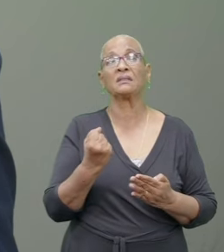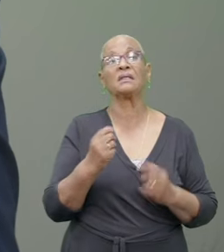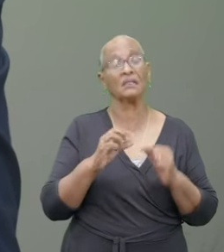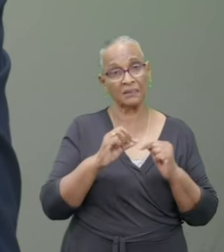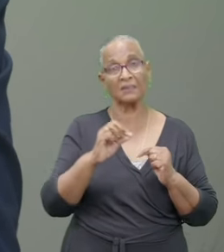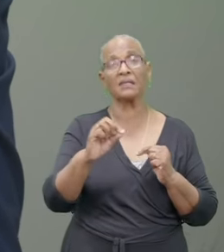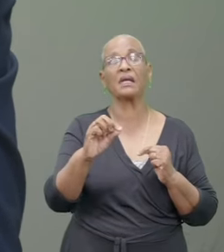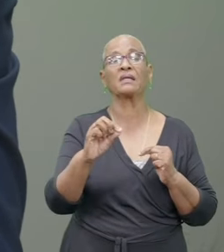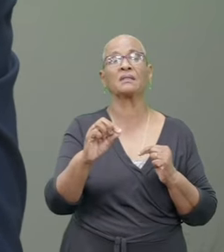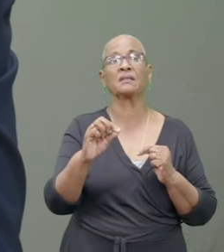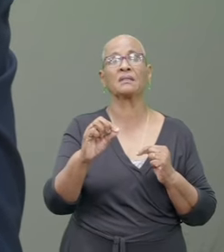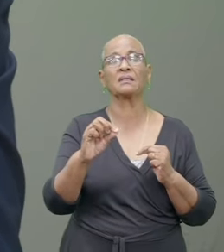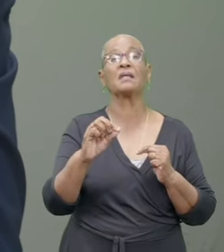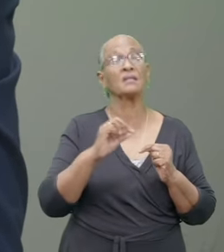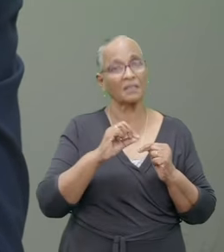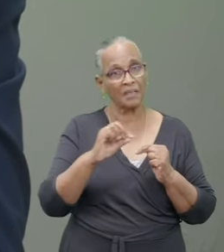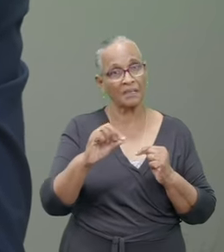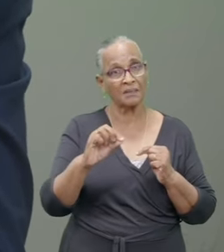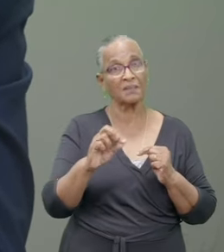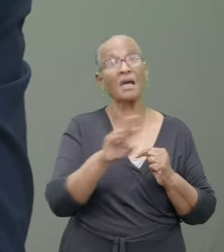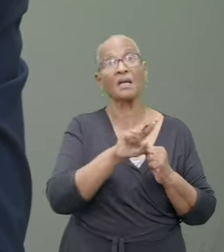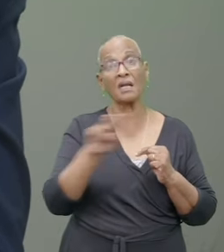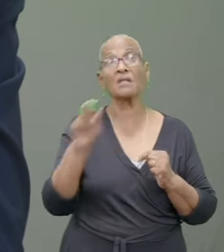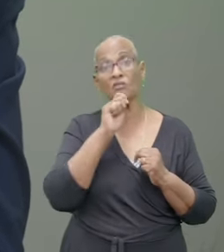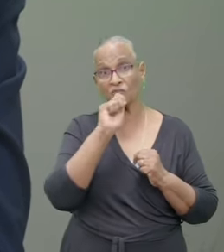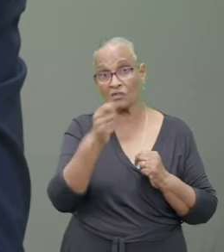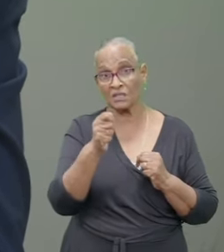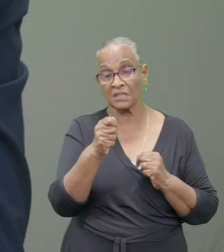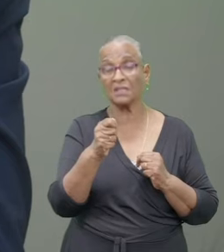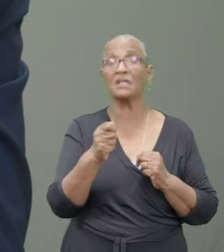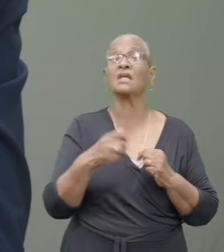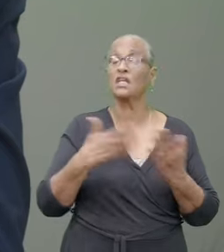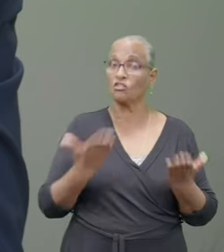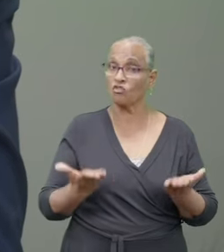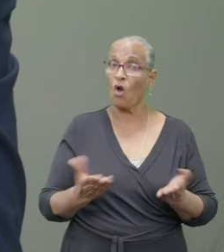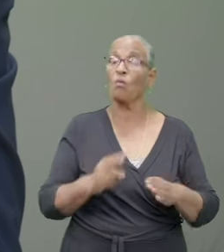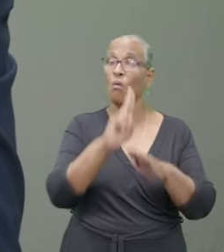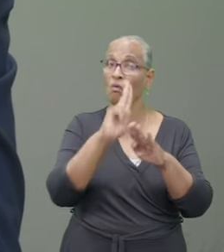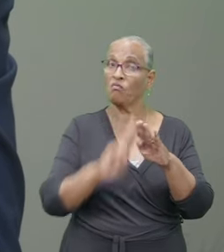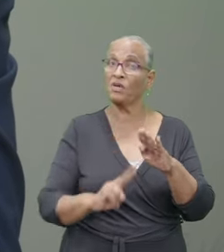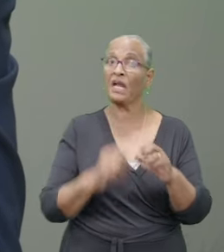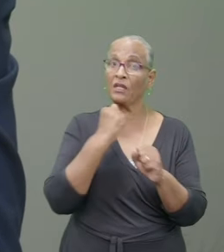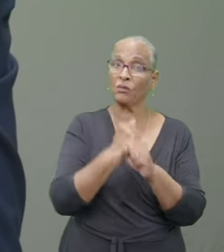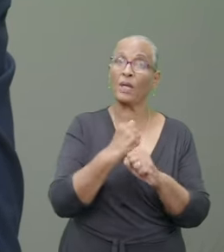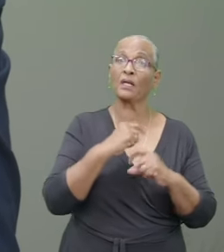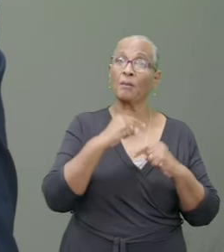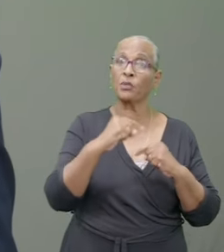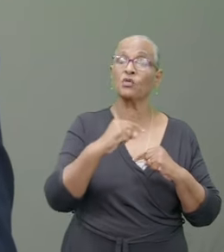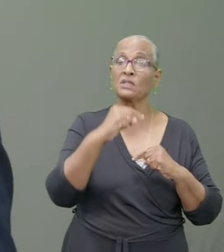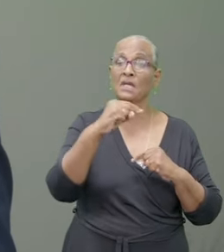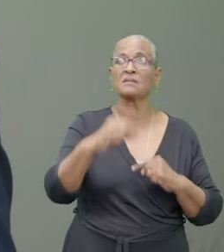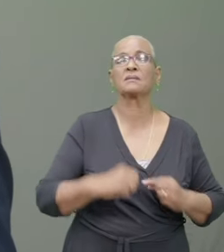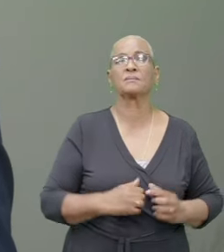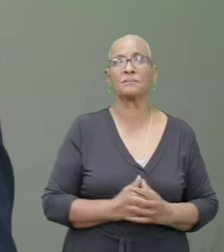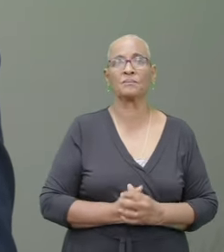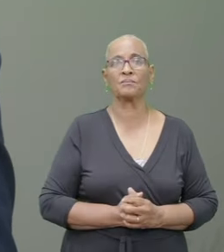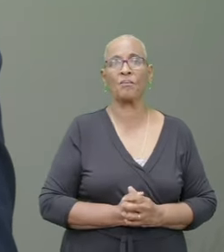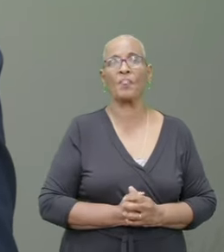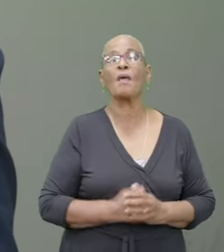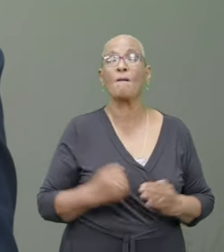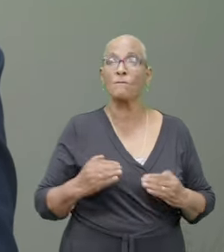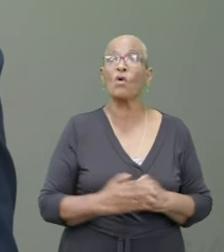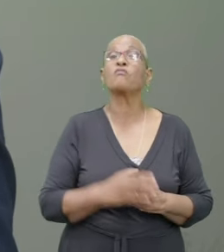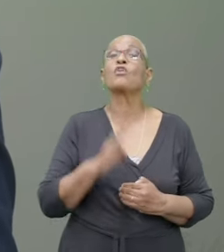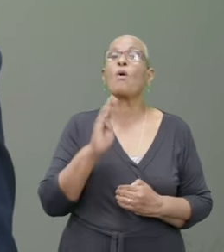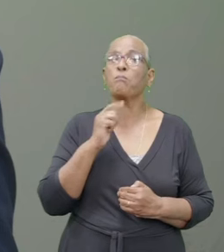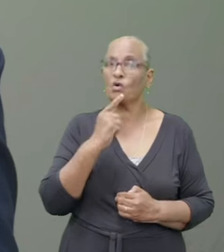is raadsvoorstel, je gaat naar autorisatie en dan ga je uiteindelijk naar een resu. En mevrouw Botsen, ik zeg